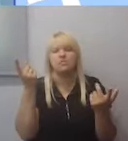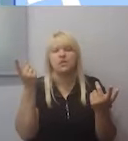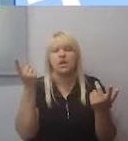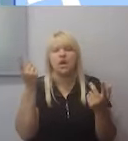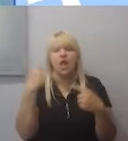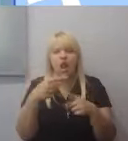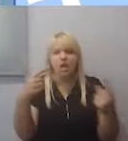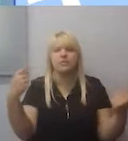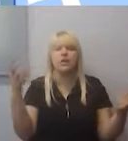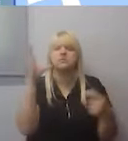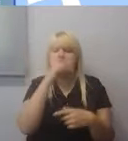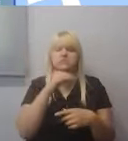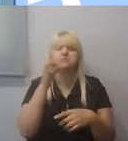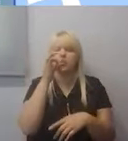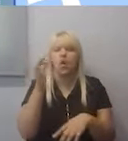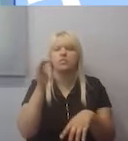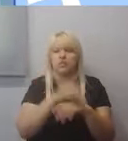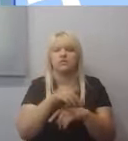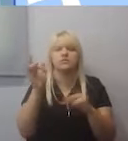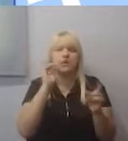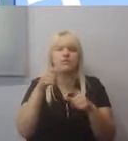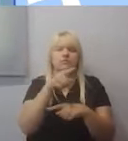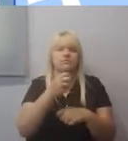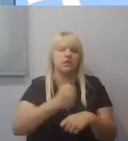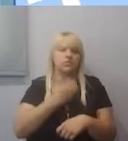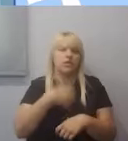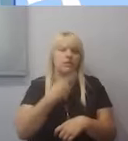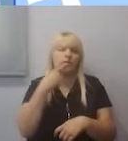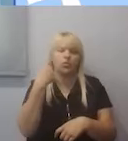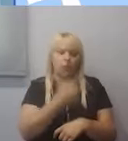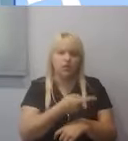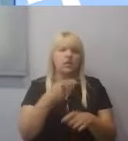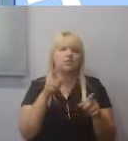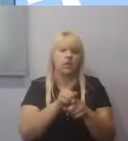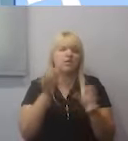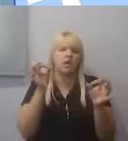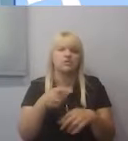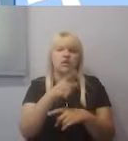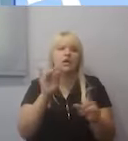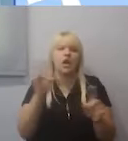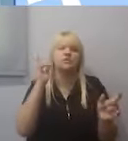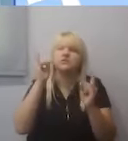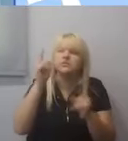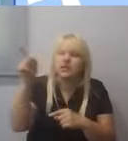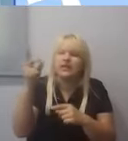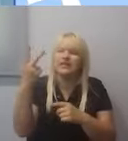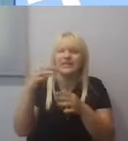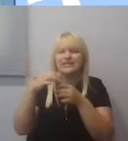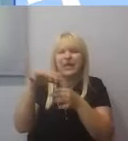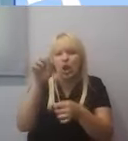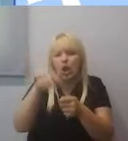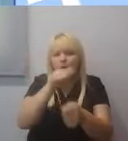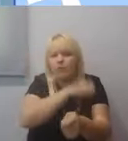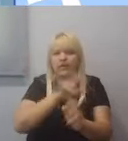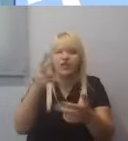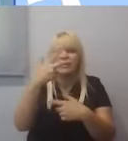noteikt un tas ir diemžēl jāzina tāda ir tā realitāte ja kas bubina tur tas tie 3 km vai tie ir 300 km tā ir milzīga